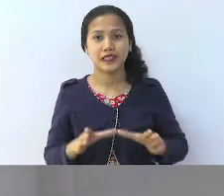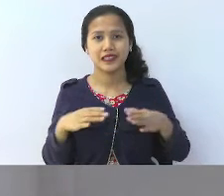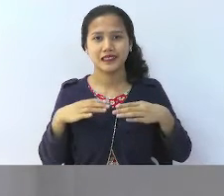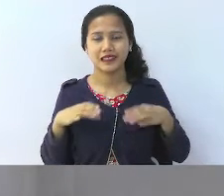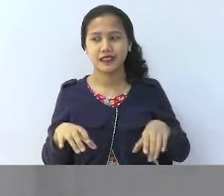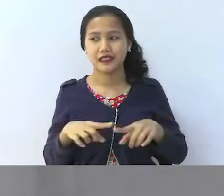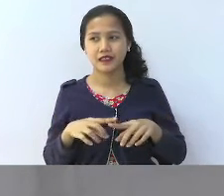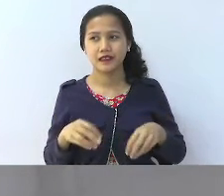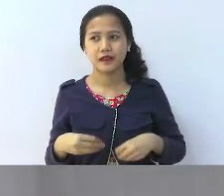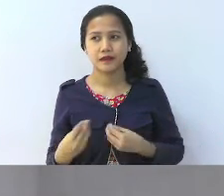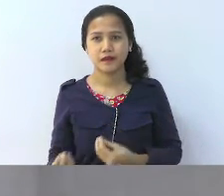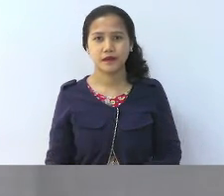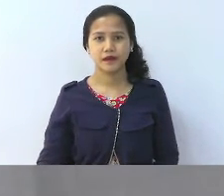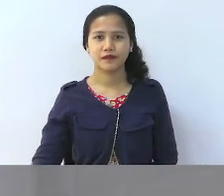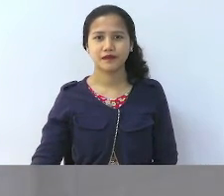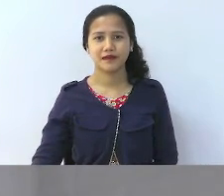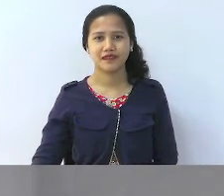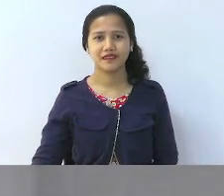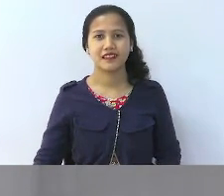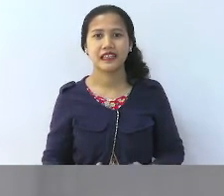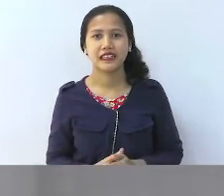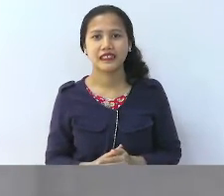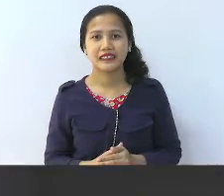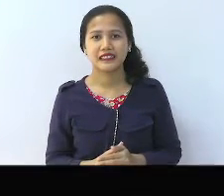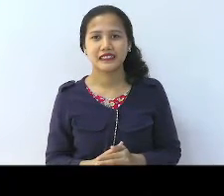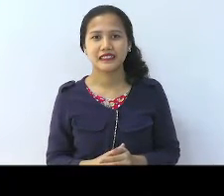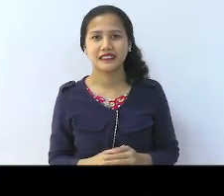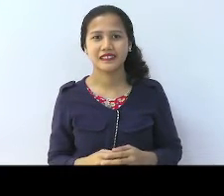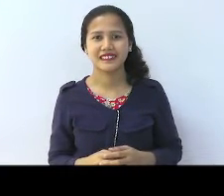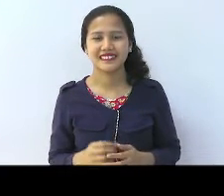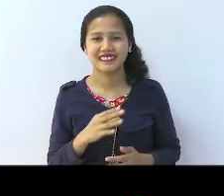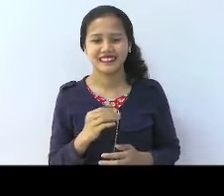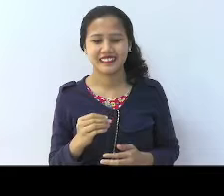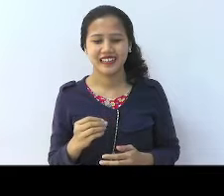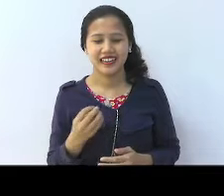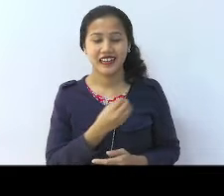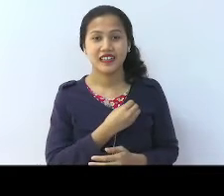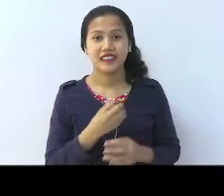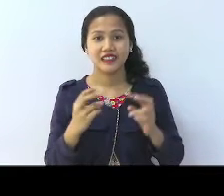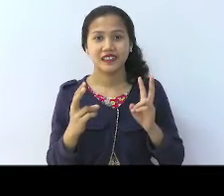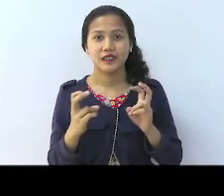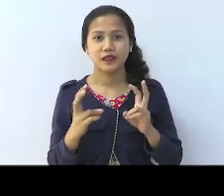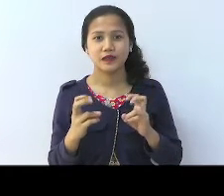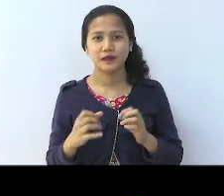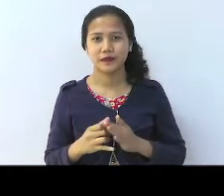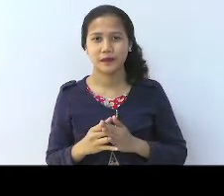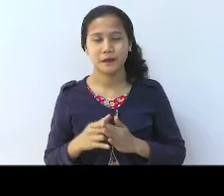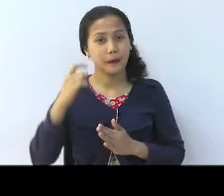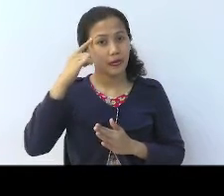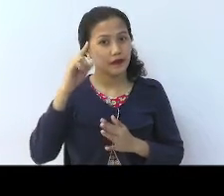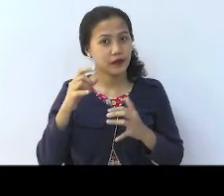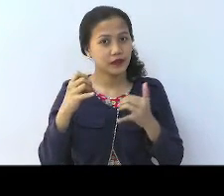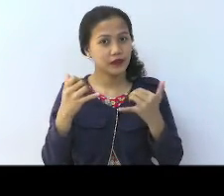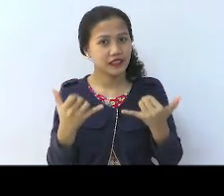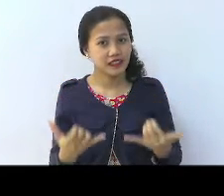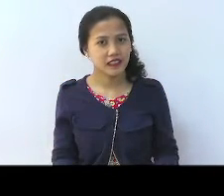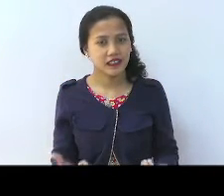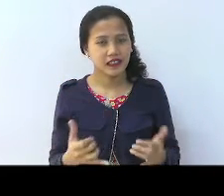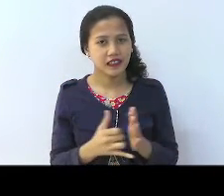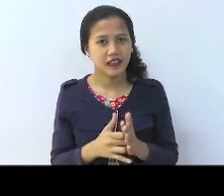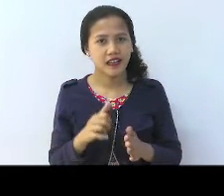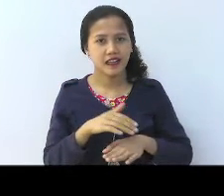So again, I am Ma'am Leslie. Pasok! Magandang umaga po muli sa inyong lahat at isang